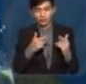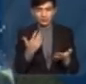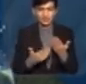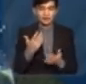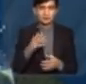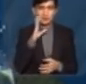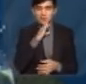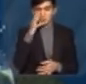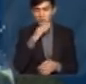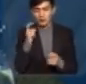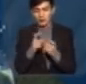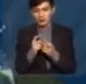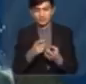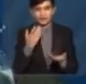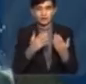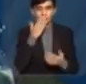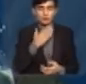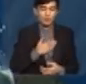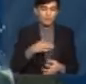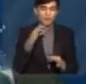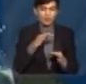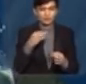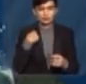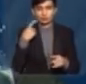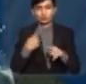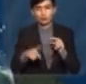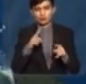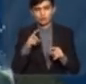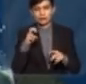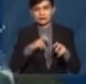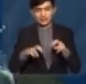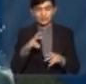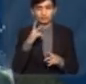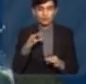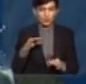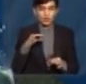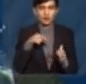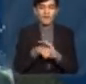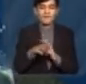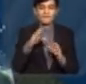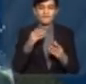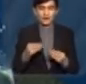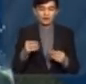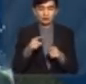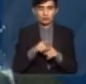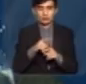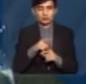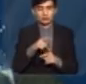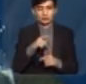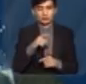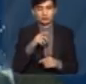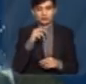лежи да несчастная любовь мы все время ищем какие-то вот такие моменты но эти все вещи не являются пусковыми